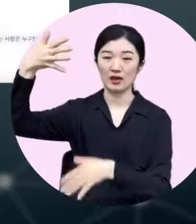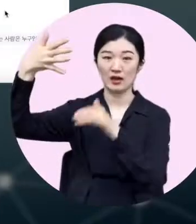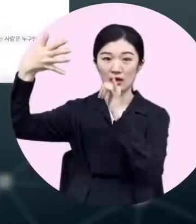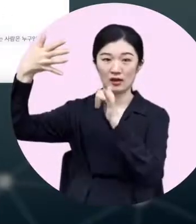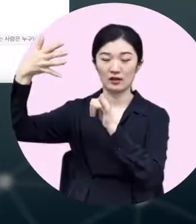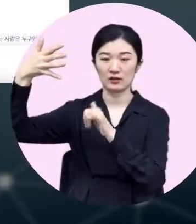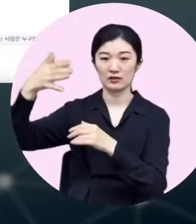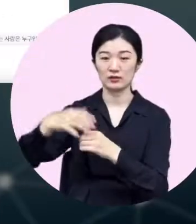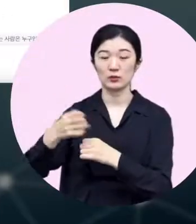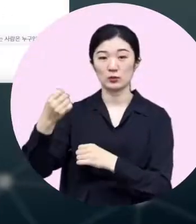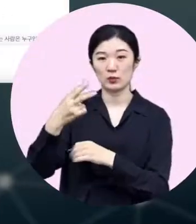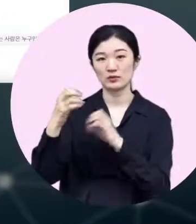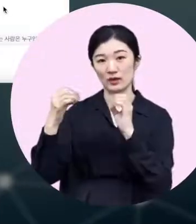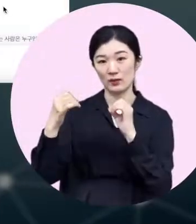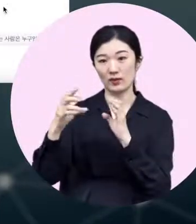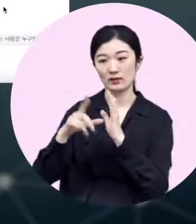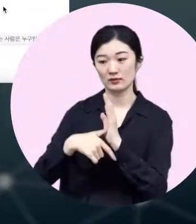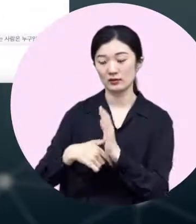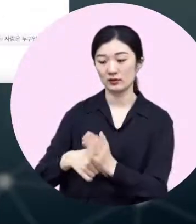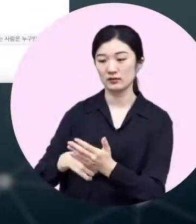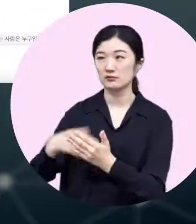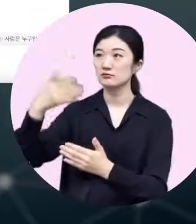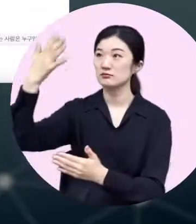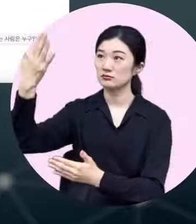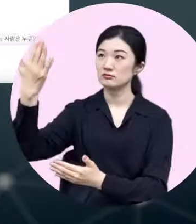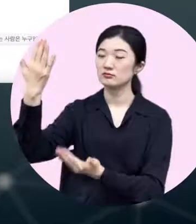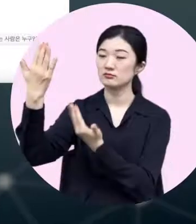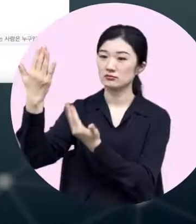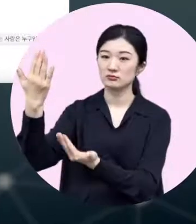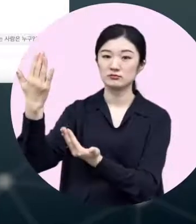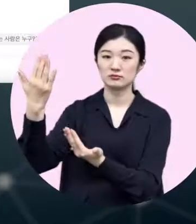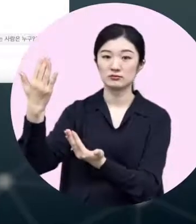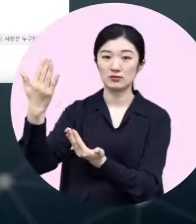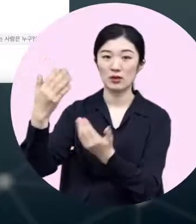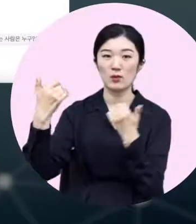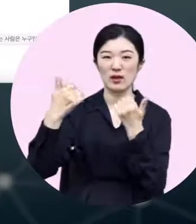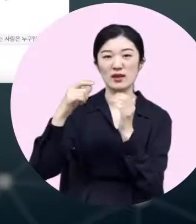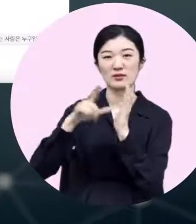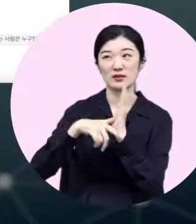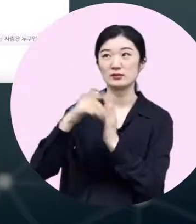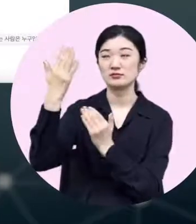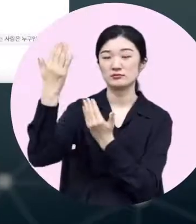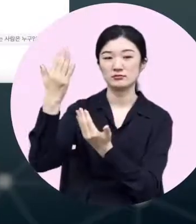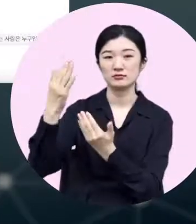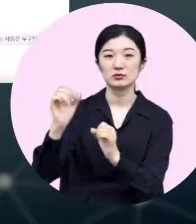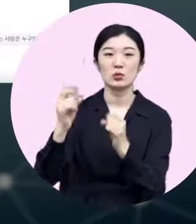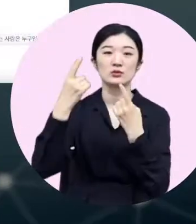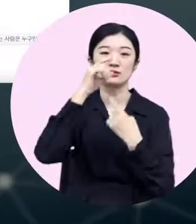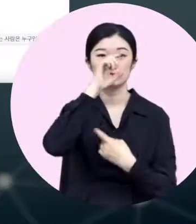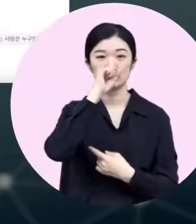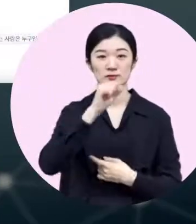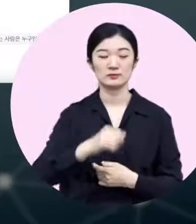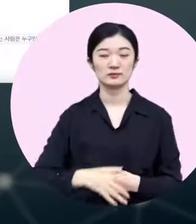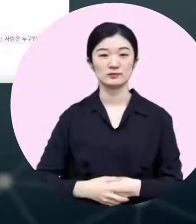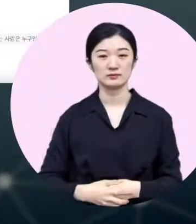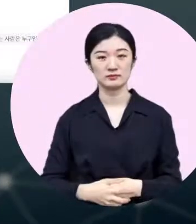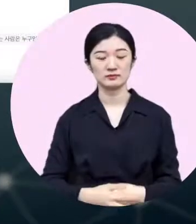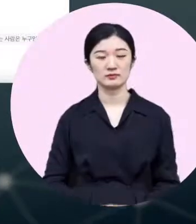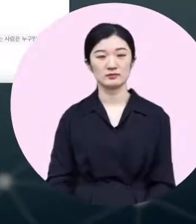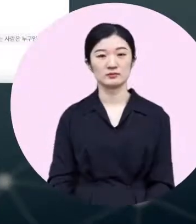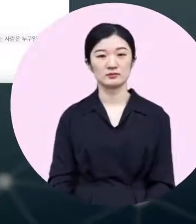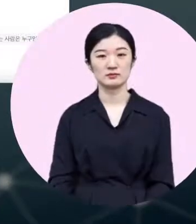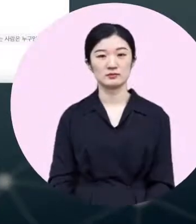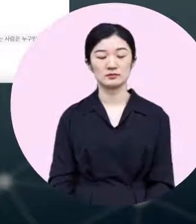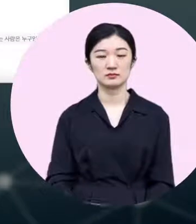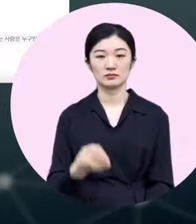되고, 채팅도 채팅창을 보시면서 회의를 진행하시는 게 좋으니까 이렇게 항상 켜놓으시는 게 좋을 것 같고요. 그 다음에